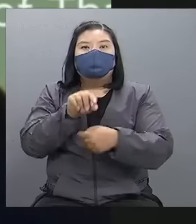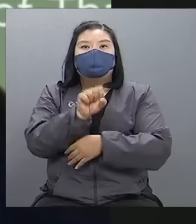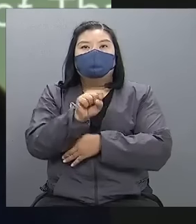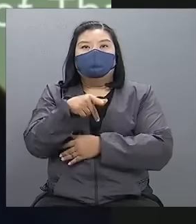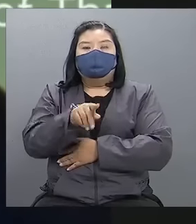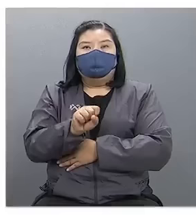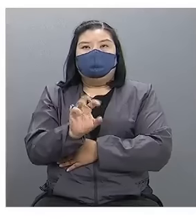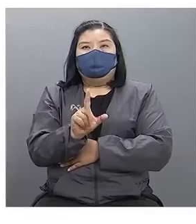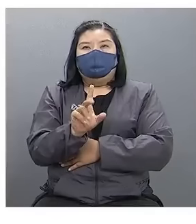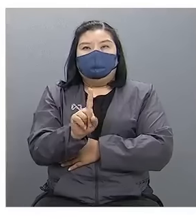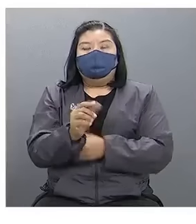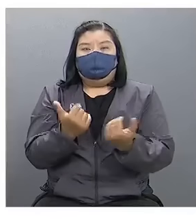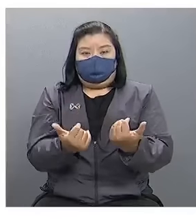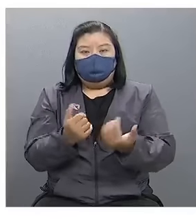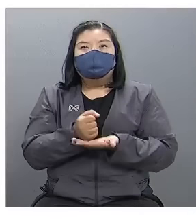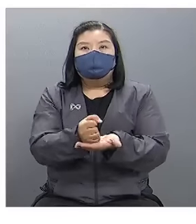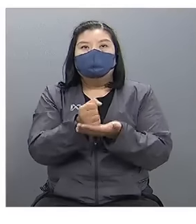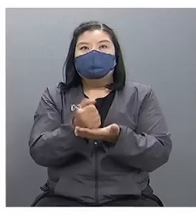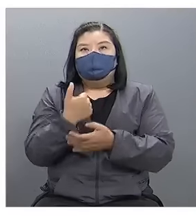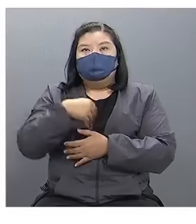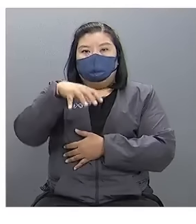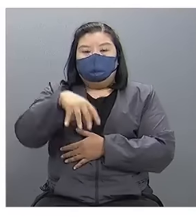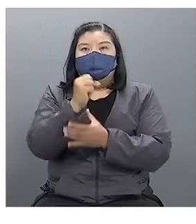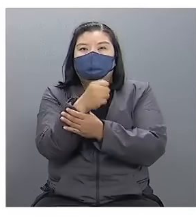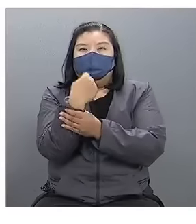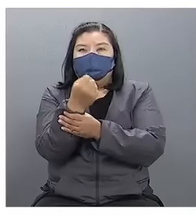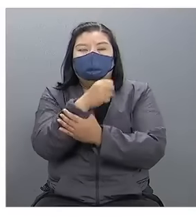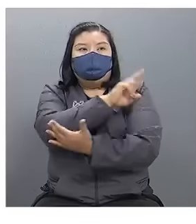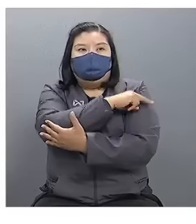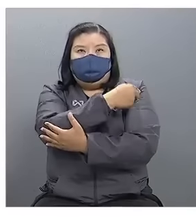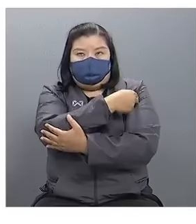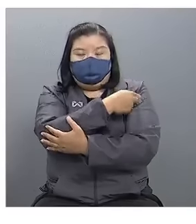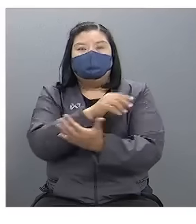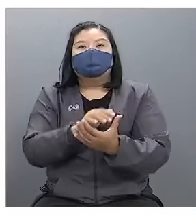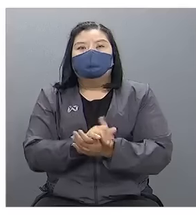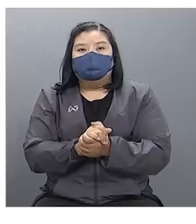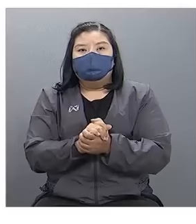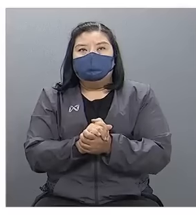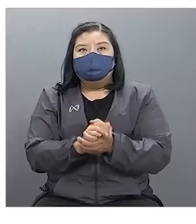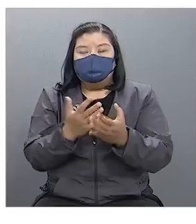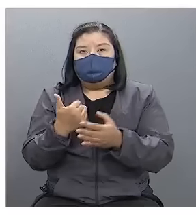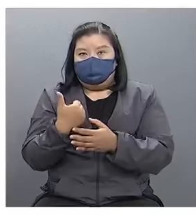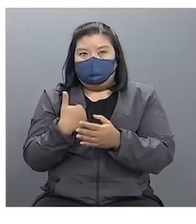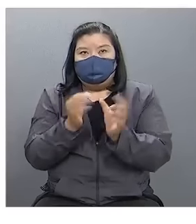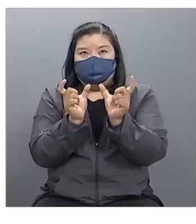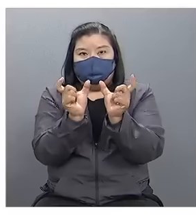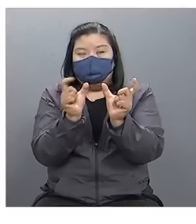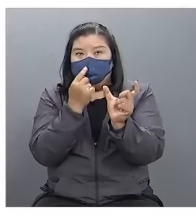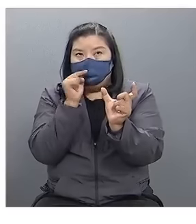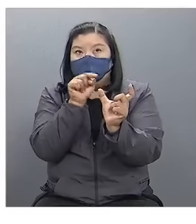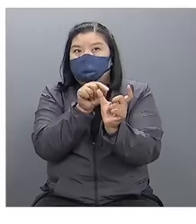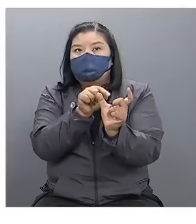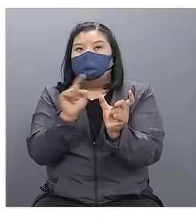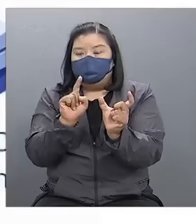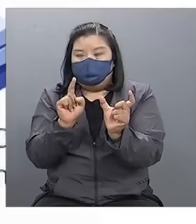มีสัญญารษของสภาเพชชัรรมนอกจากนี้ก็จะมีเข้ความนั่นล่างว่าเครองขาย